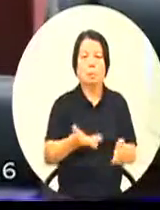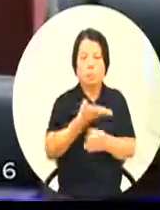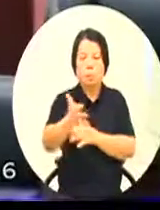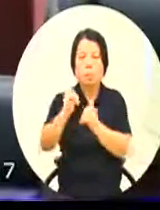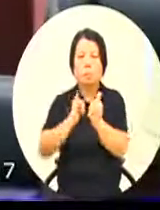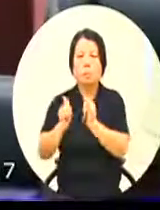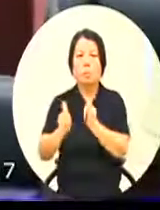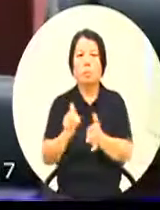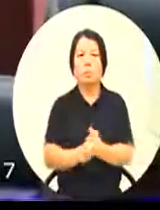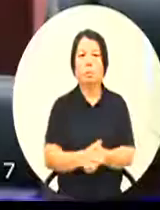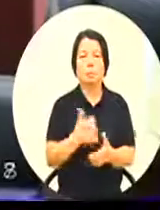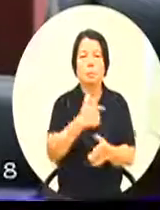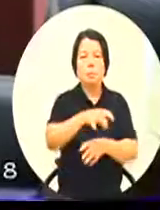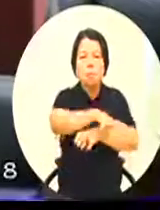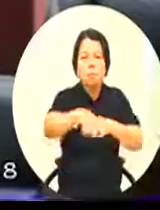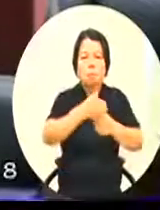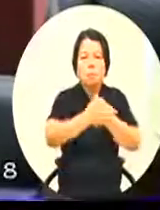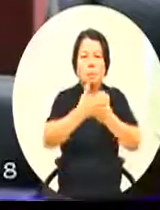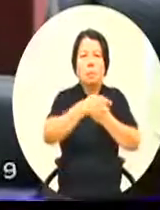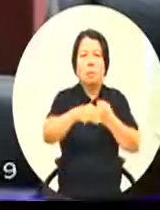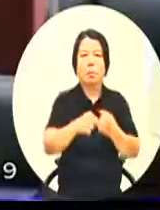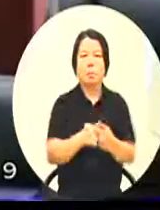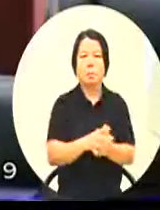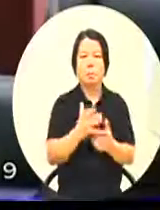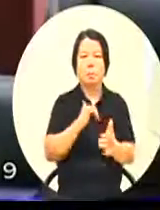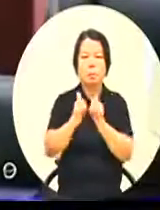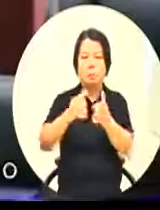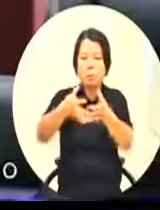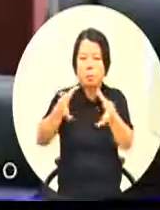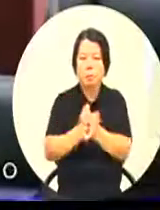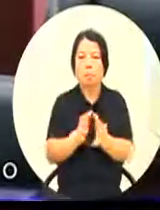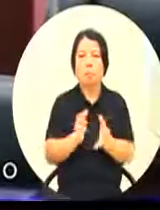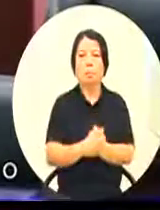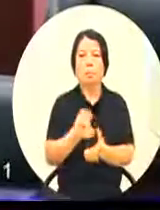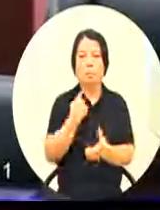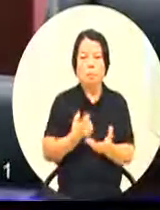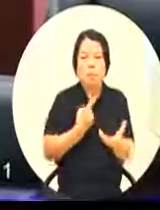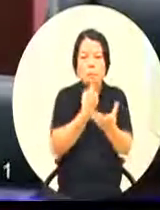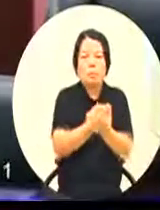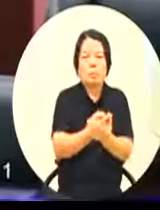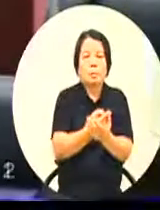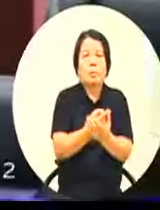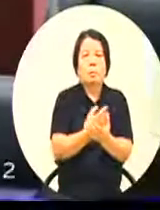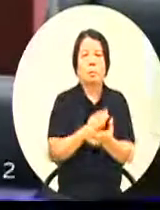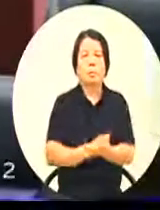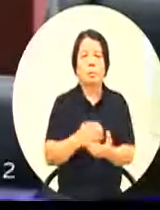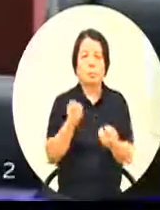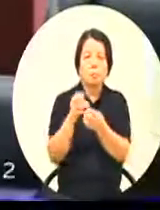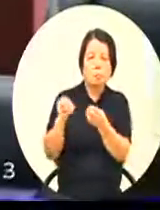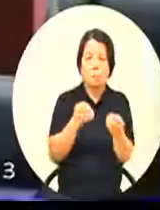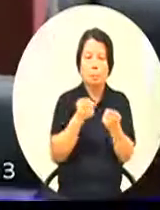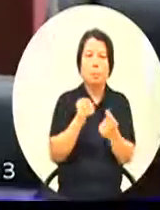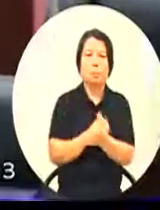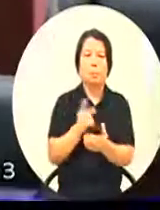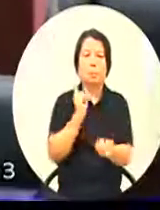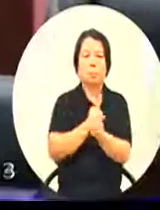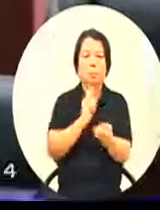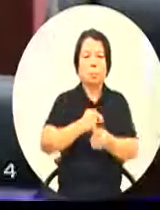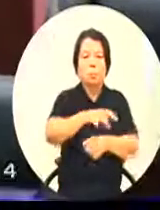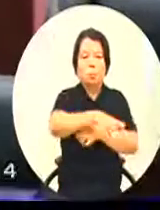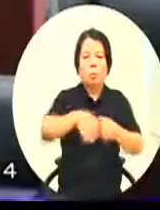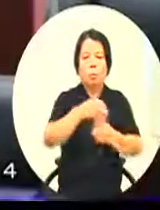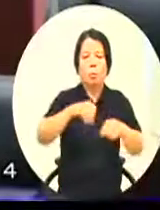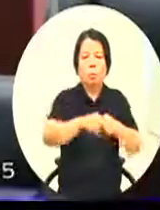间，能不能让环保人士，能不能让民间团体也能够共同参与讨论到一个对环境的破坏